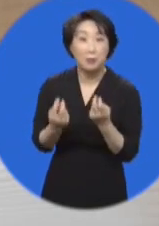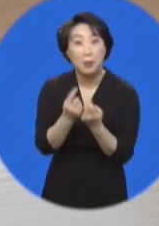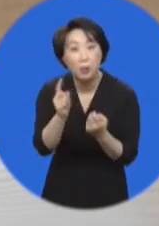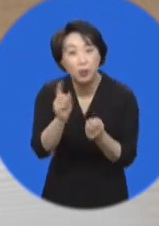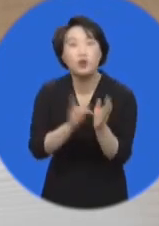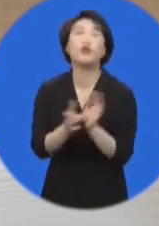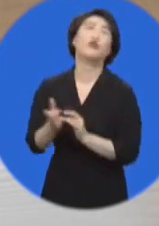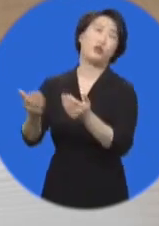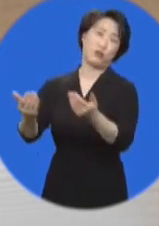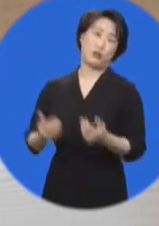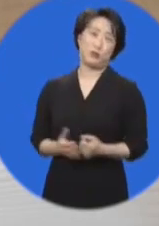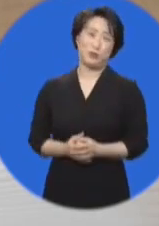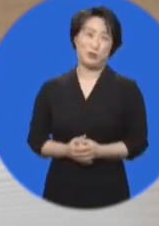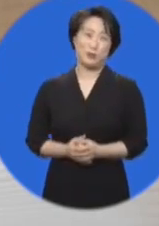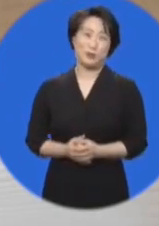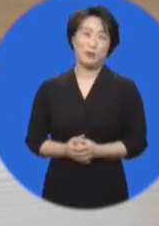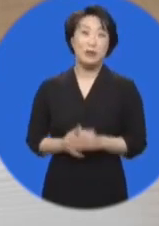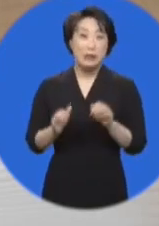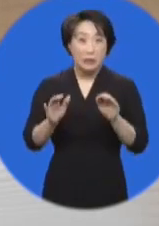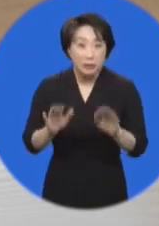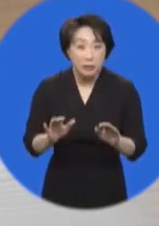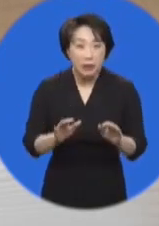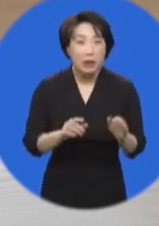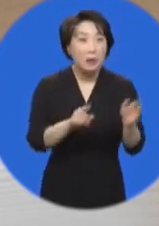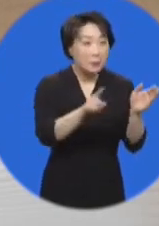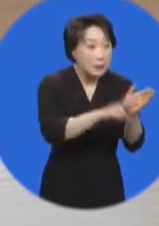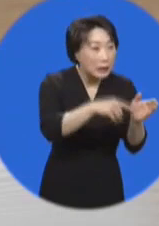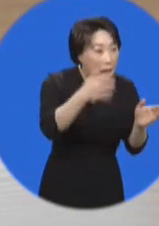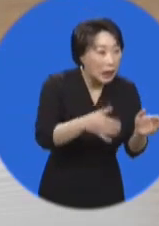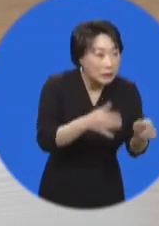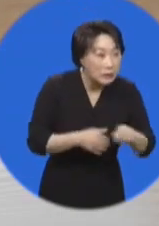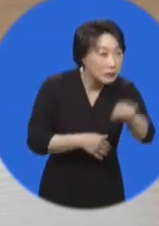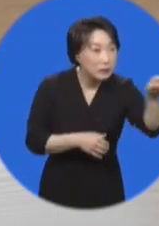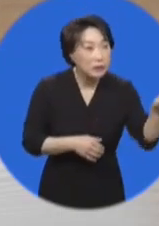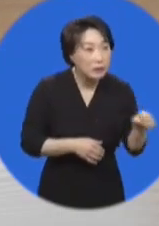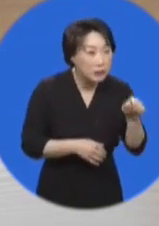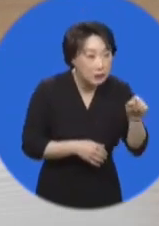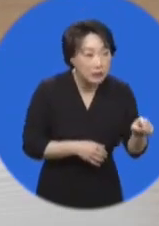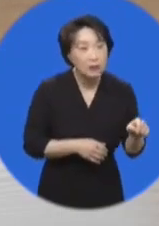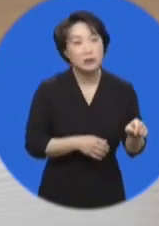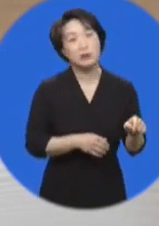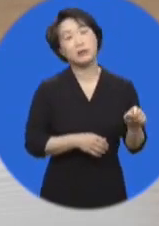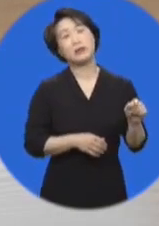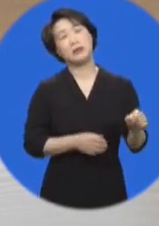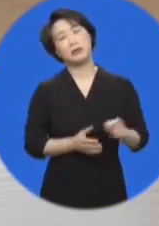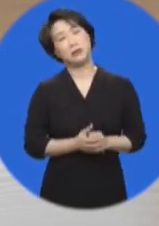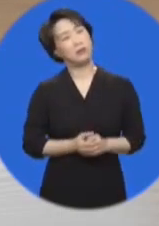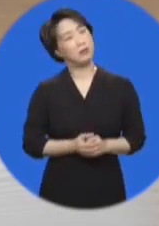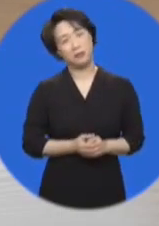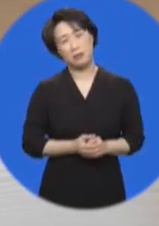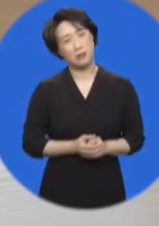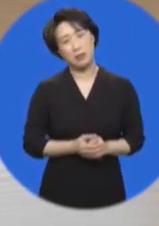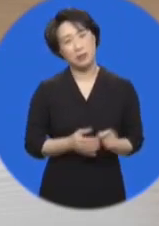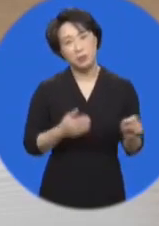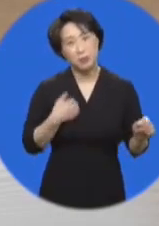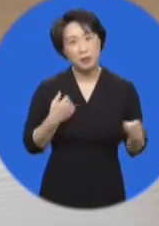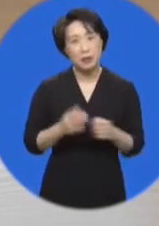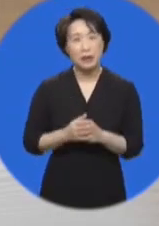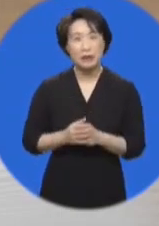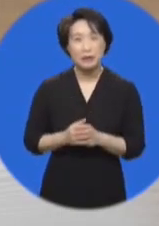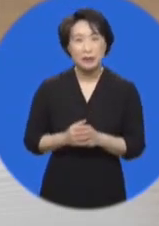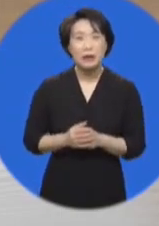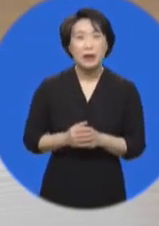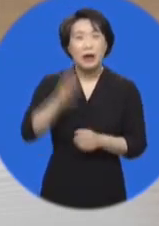주신 거예요 그러나 세상은 이와 같이 우리 하나님의